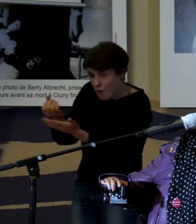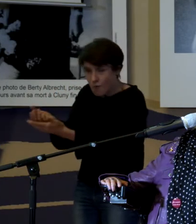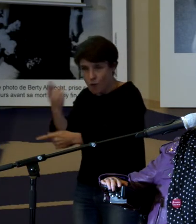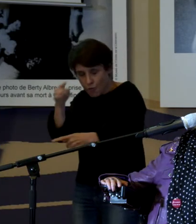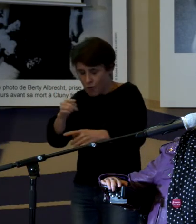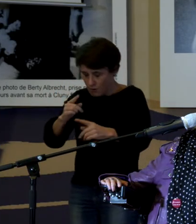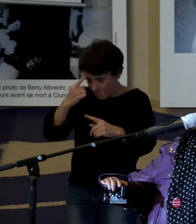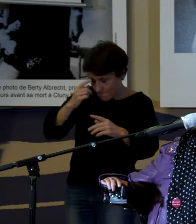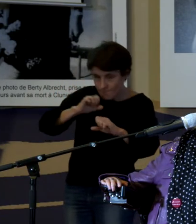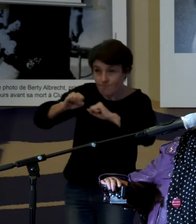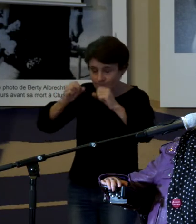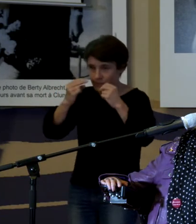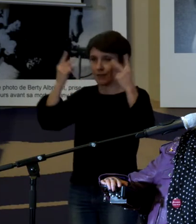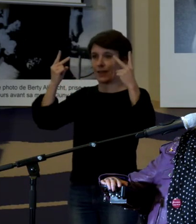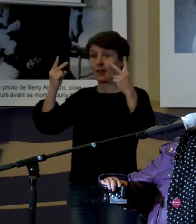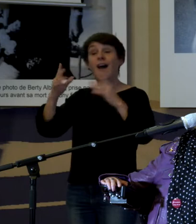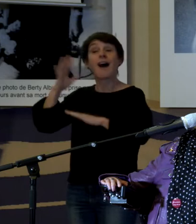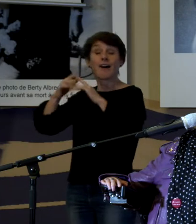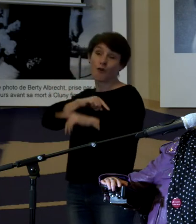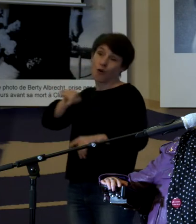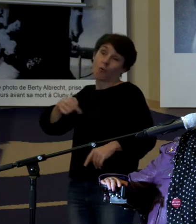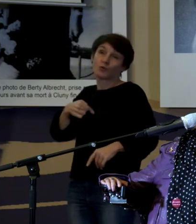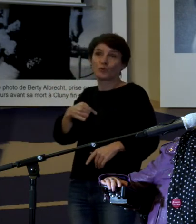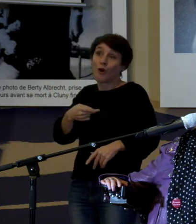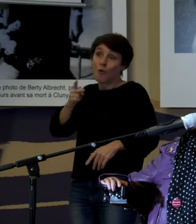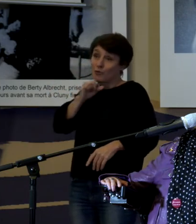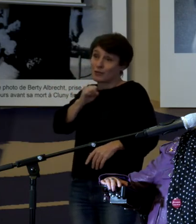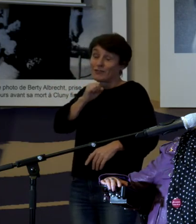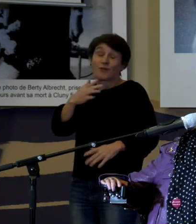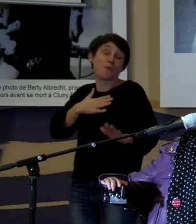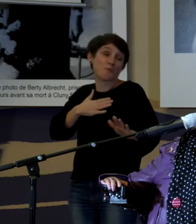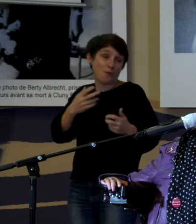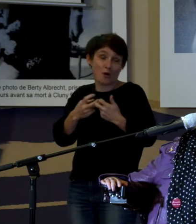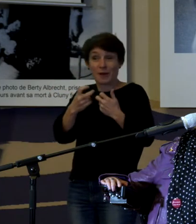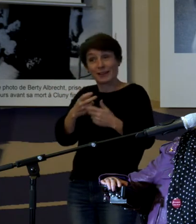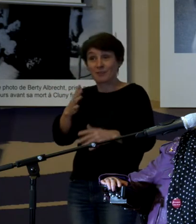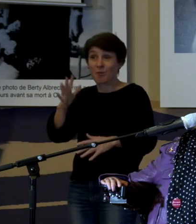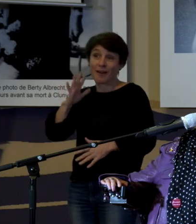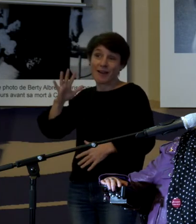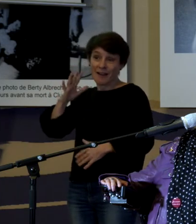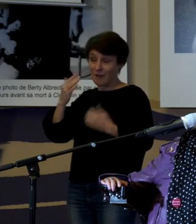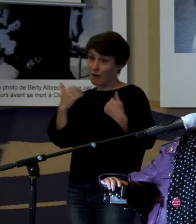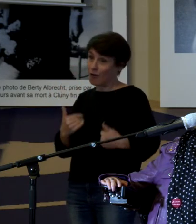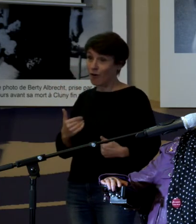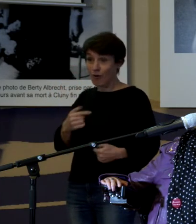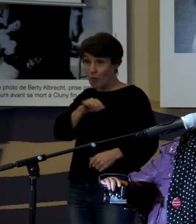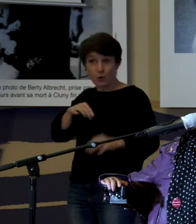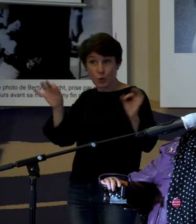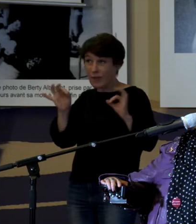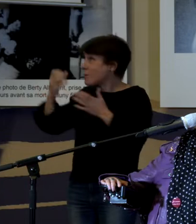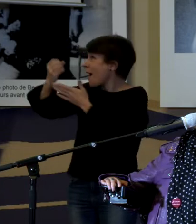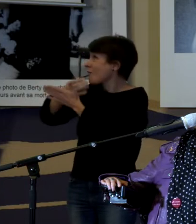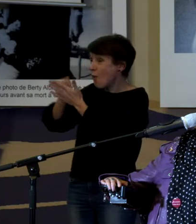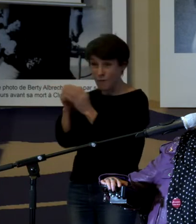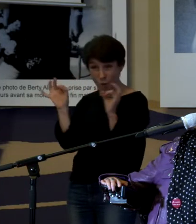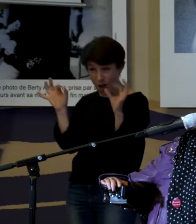les ressources qui souvent nous ont manqué, je parle pour les gens de ma génération un petit peu ancienne déjà, mais nous n'avions pas